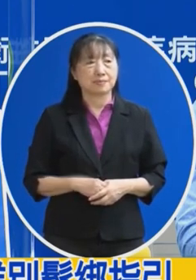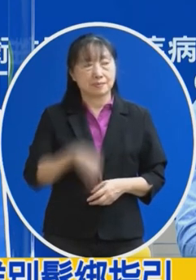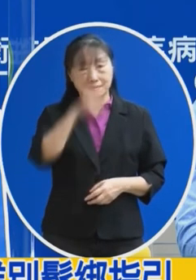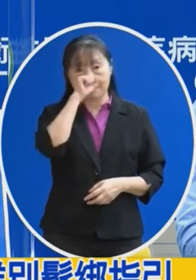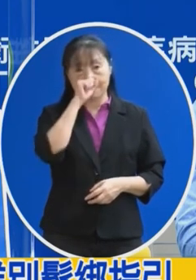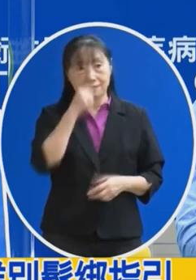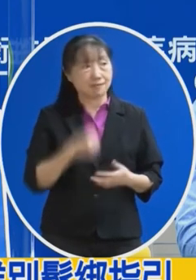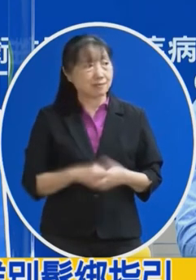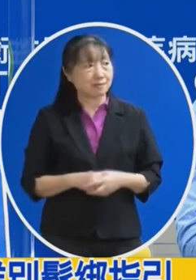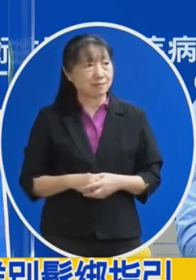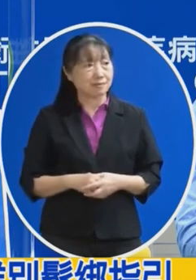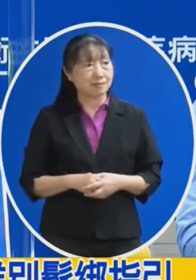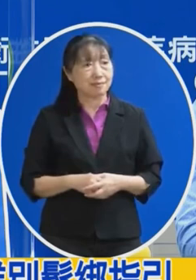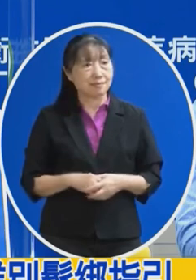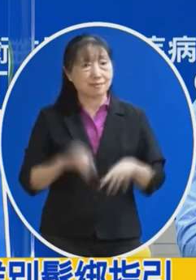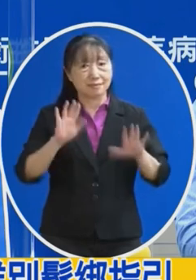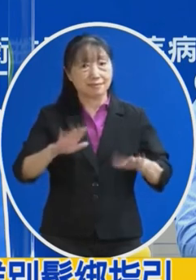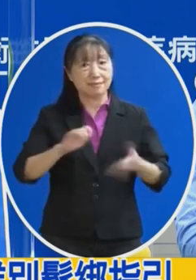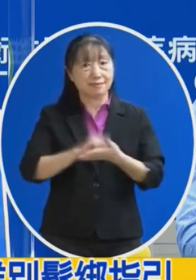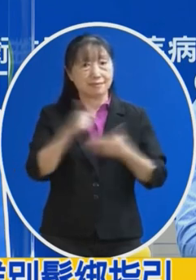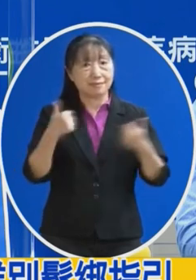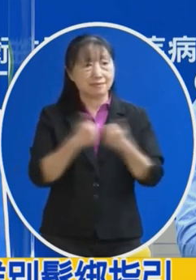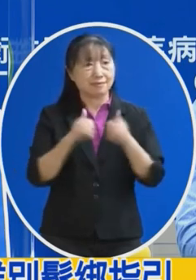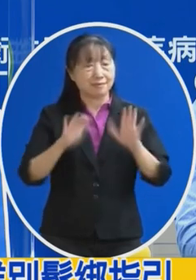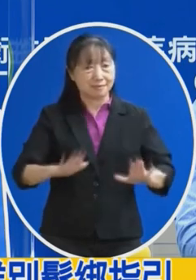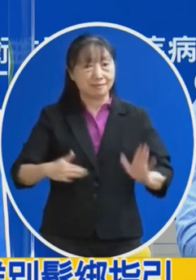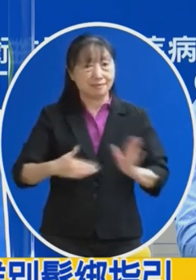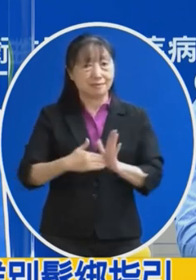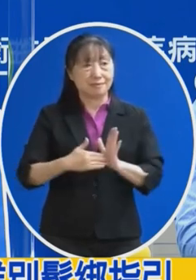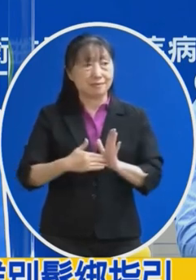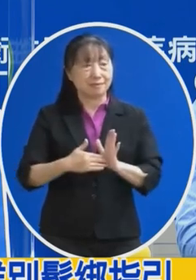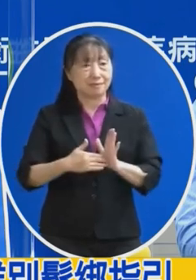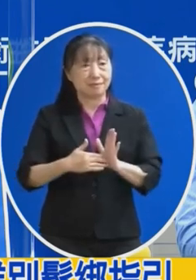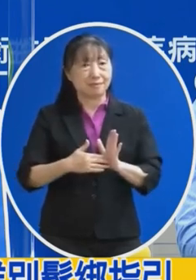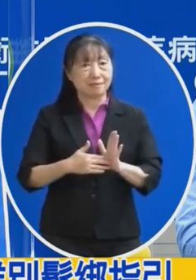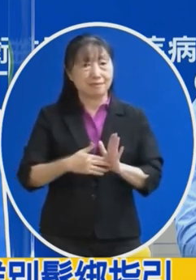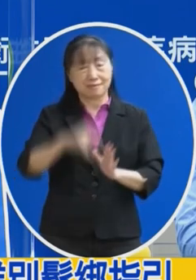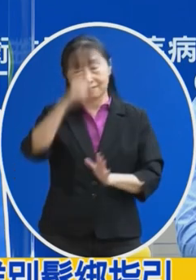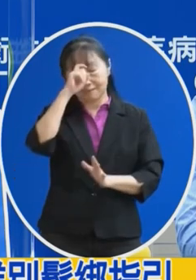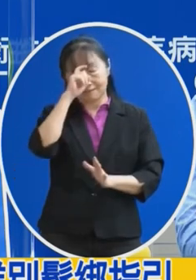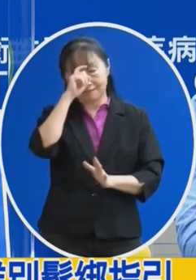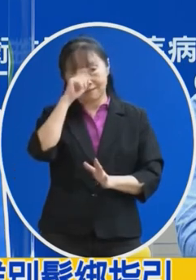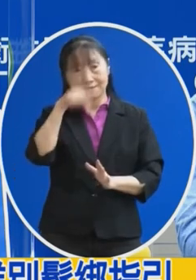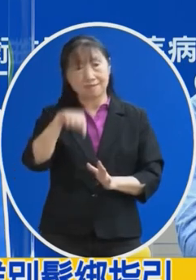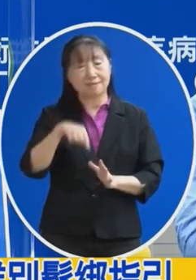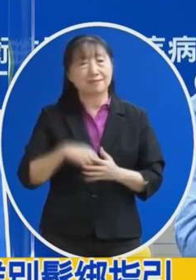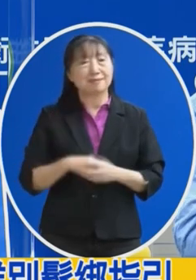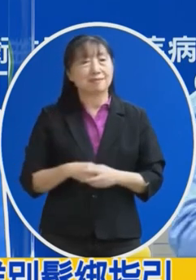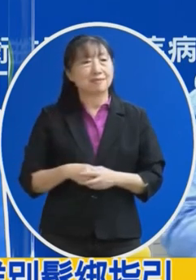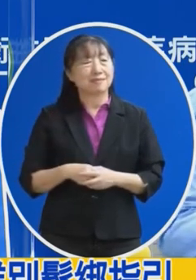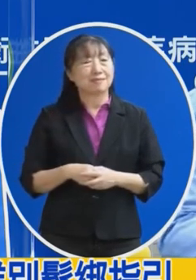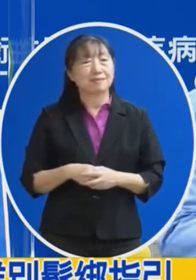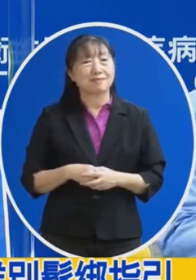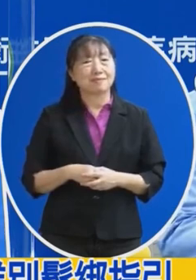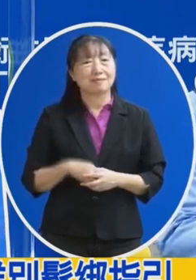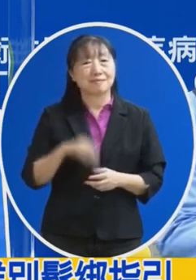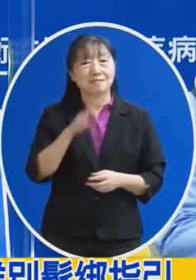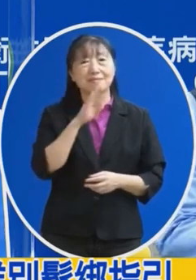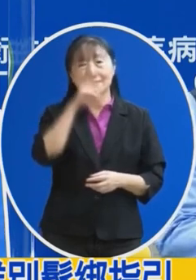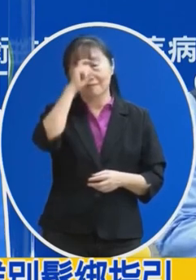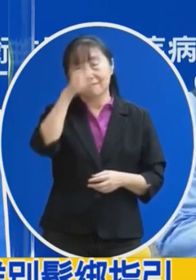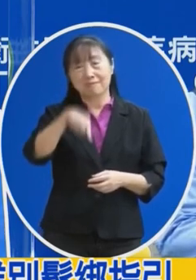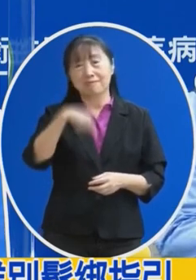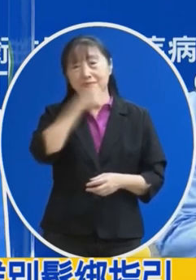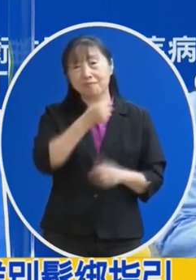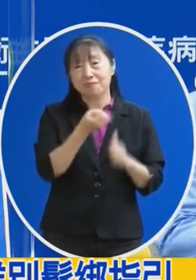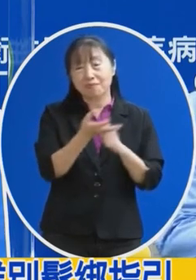好，那我们今天记者会就到这里哈，我们希望这个。当然还是就希望这个。 好，